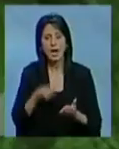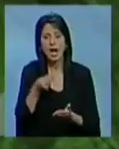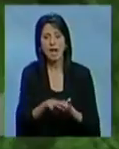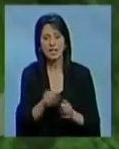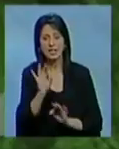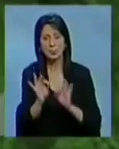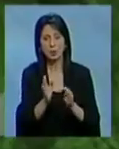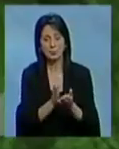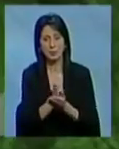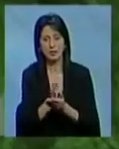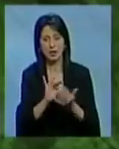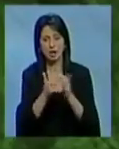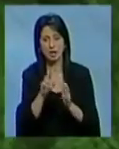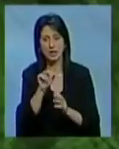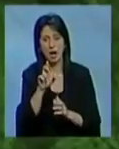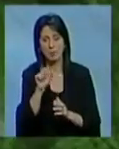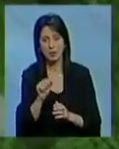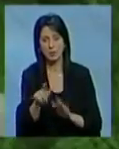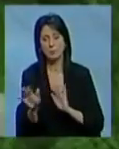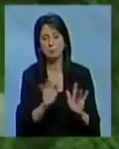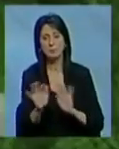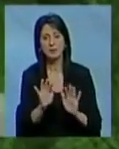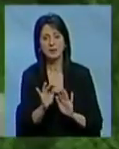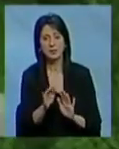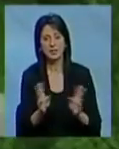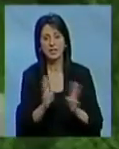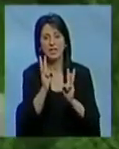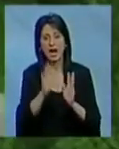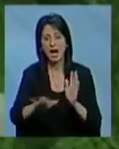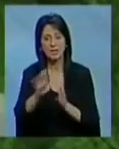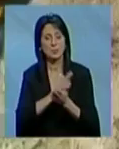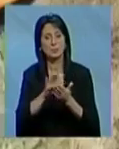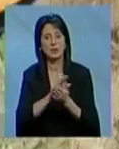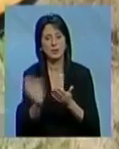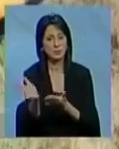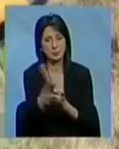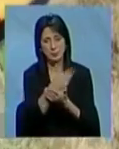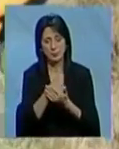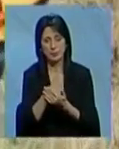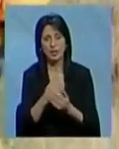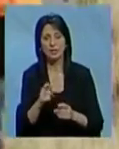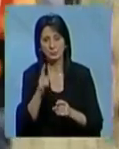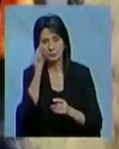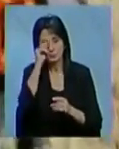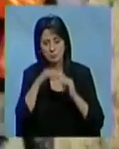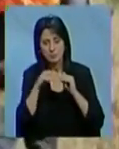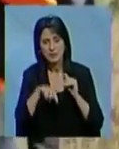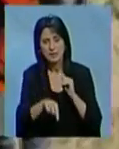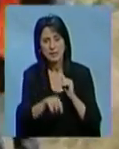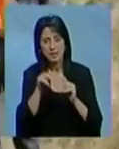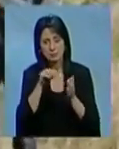აღდგენითი პროექტის ფარგლებში სოფელ დაბაში მიმდინარეობს ნახანძრალი ტერიტორიის გაწმენდა. წელს შევისწავლეთ